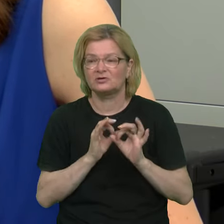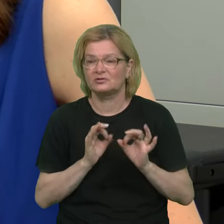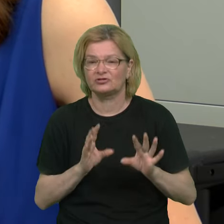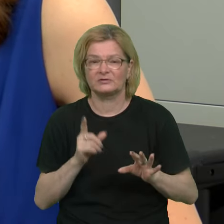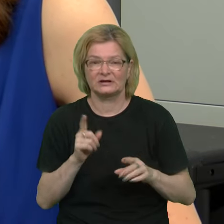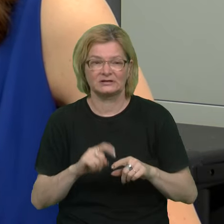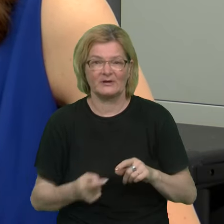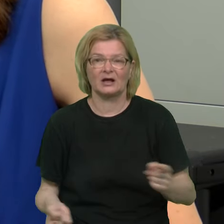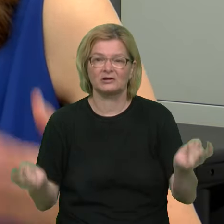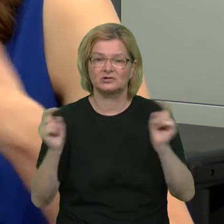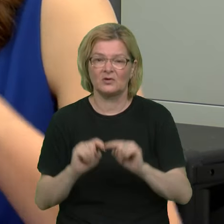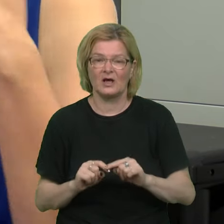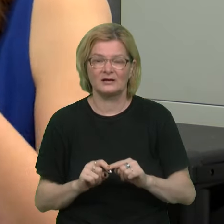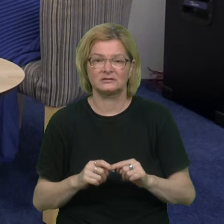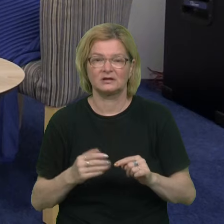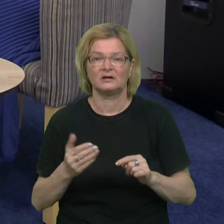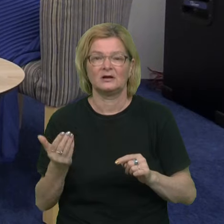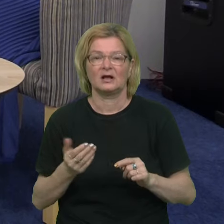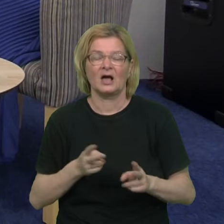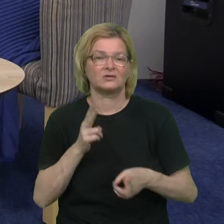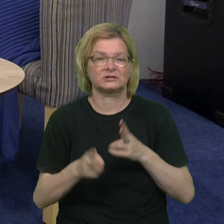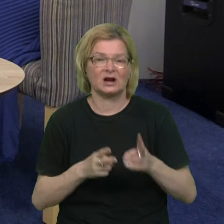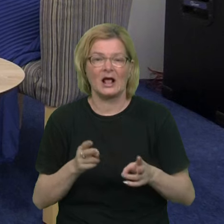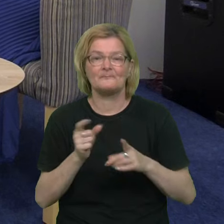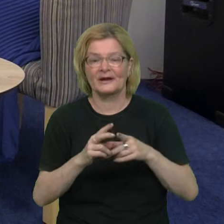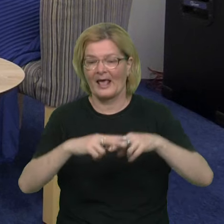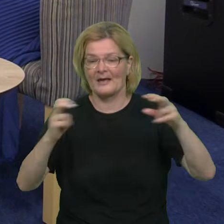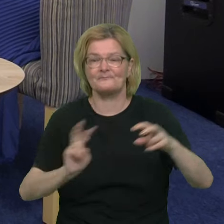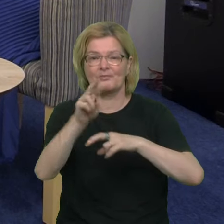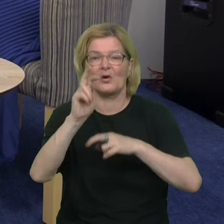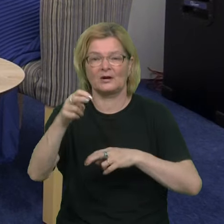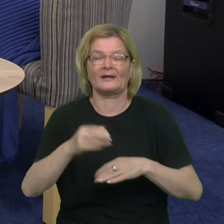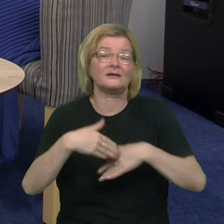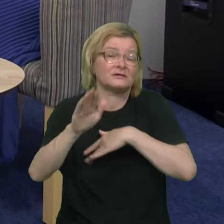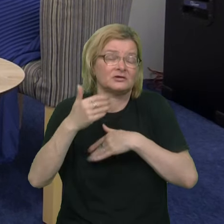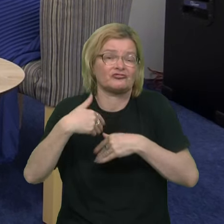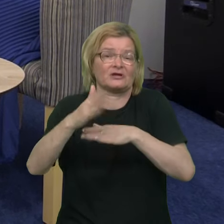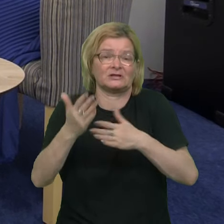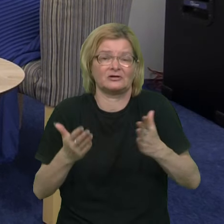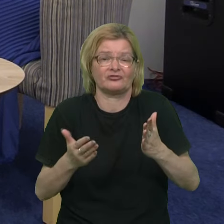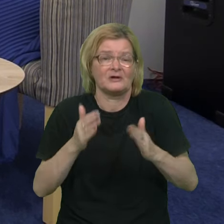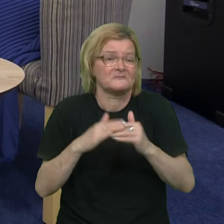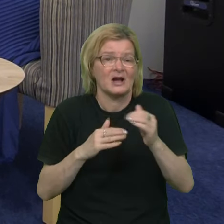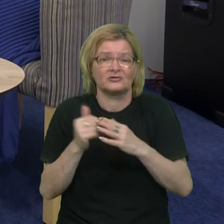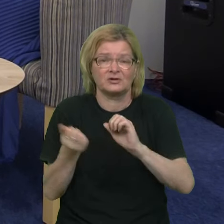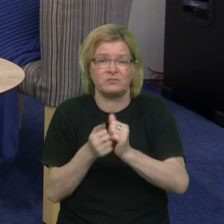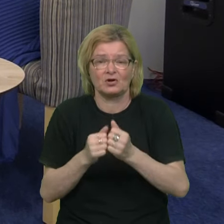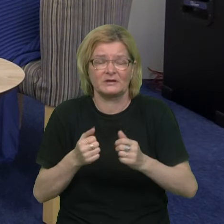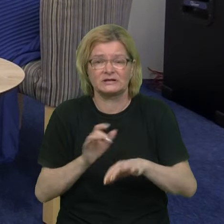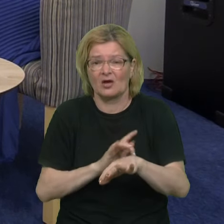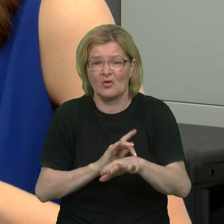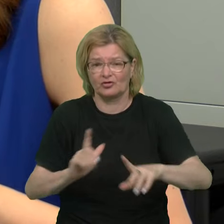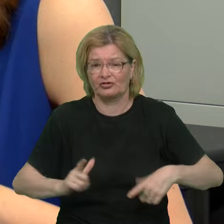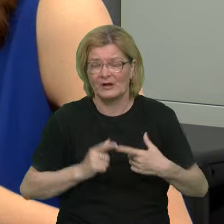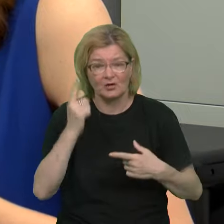možete razmišljati ni o čemu, te stvari vam dolaze kao ono u trkama s preponom, vi jednostavno idete, ako mislite, to je